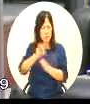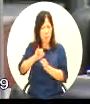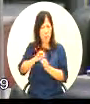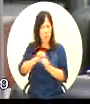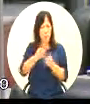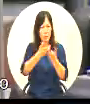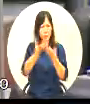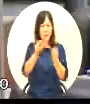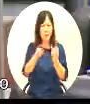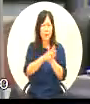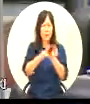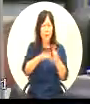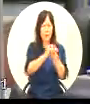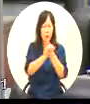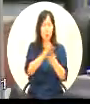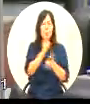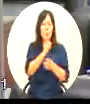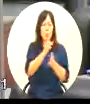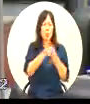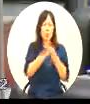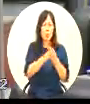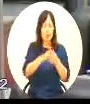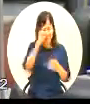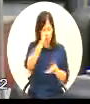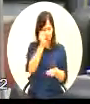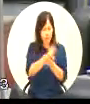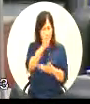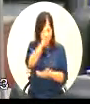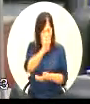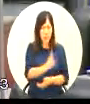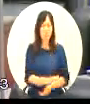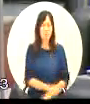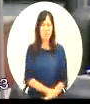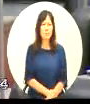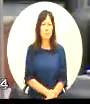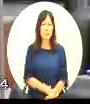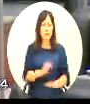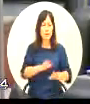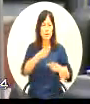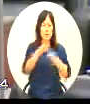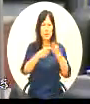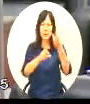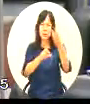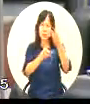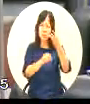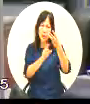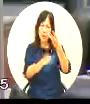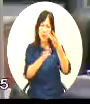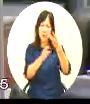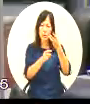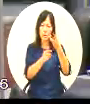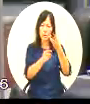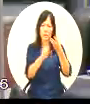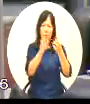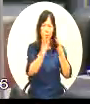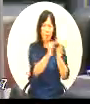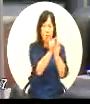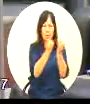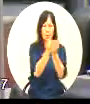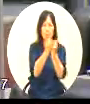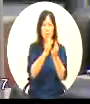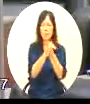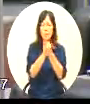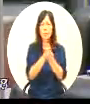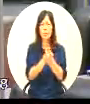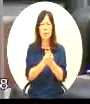声齁，那也是因为我们真的找到了一个案例。今年的3月份的时候，有一对同志朋友他们来